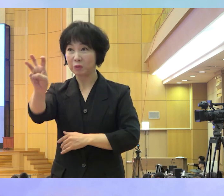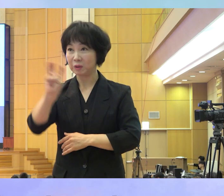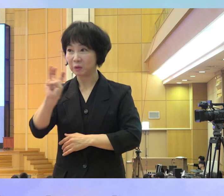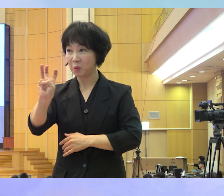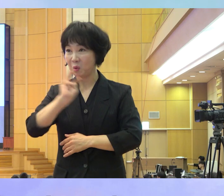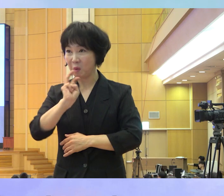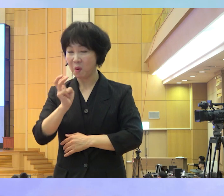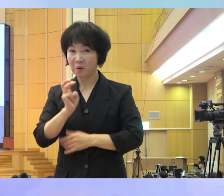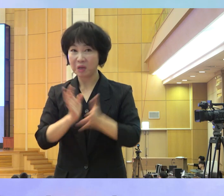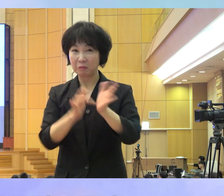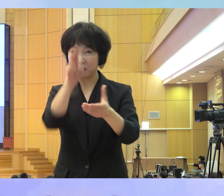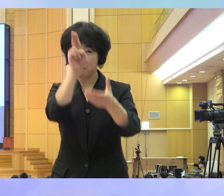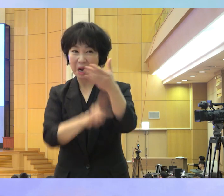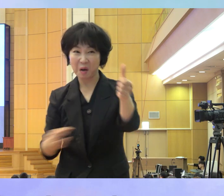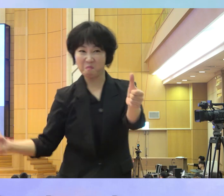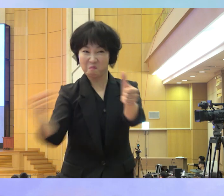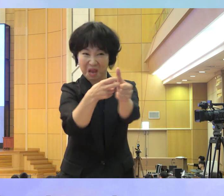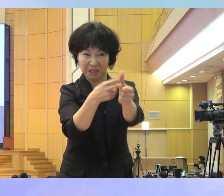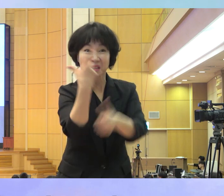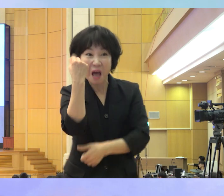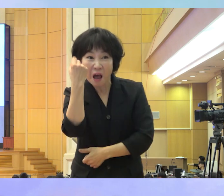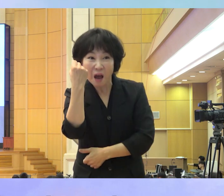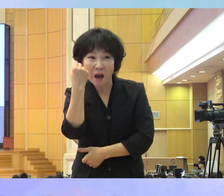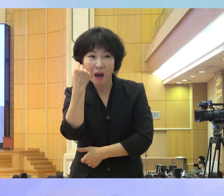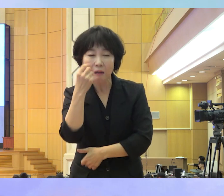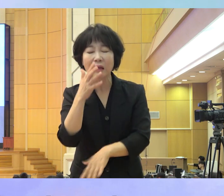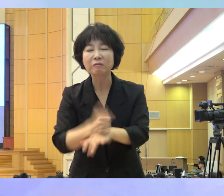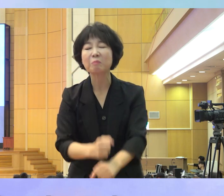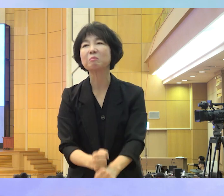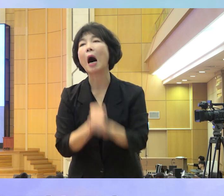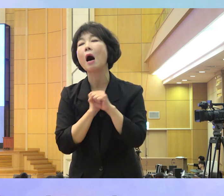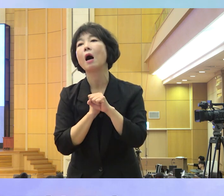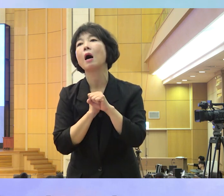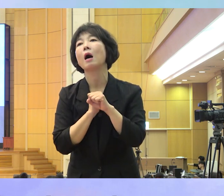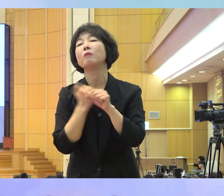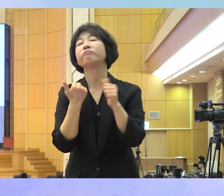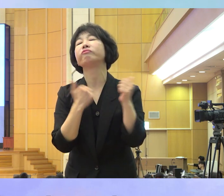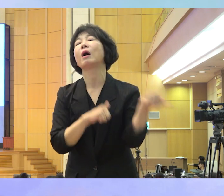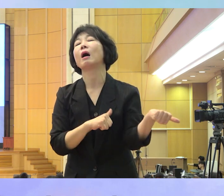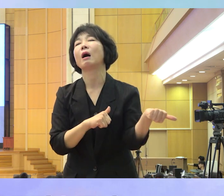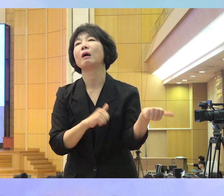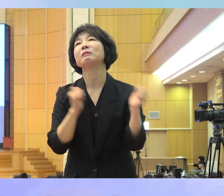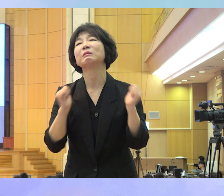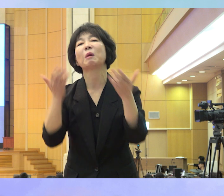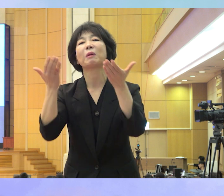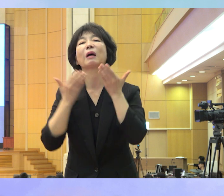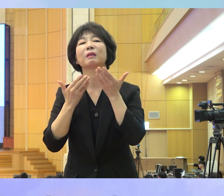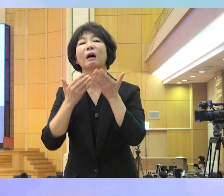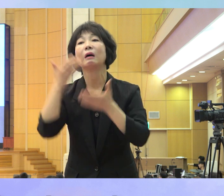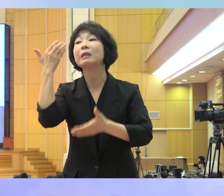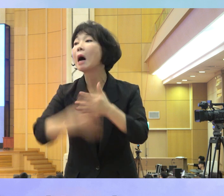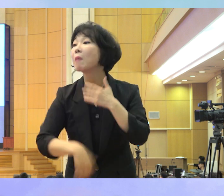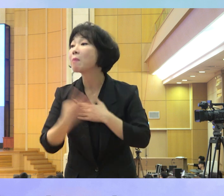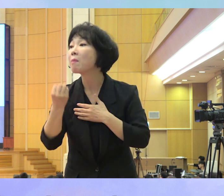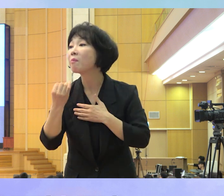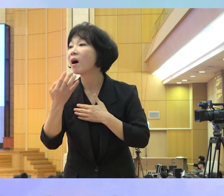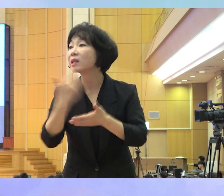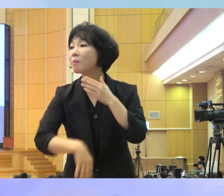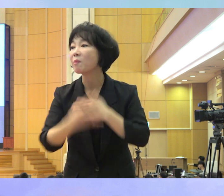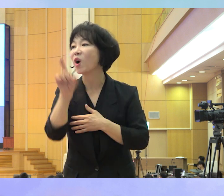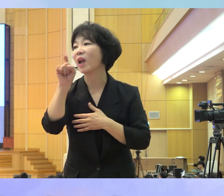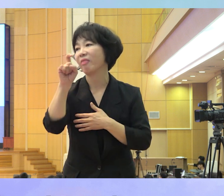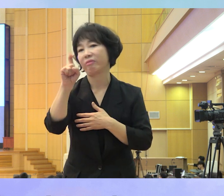자진해서 그냥 자결해서 비참하게 죽어버리고 그냥 심판받은 사람이고, 그 11 제자 남았으니까 11